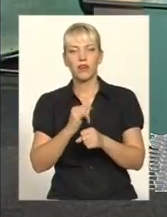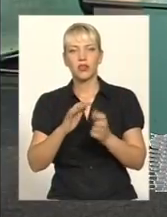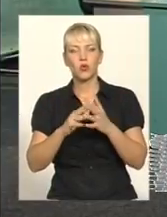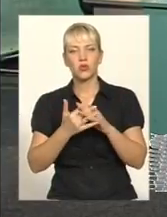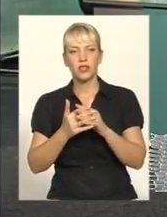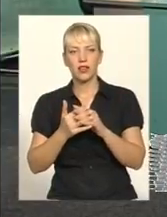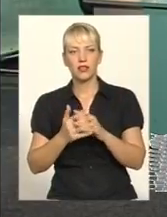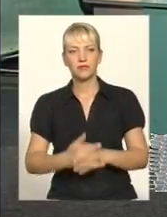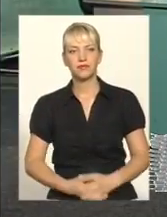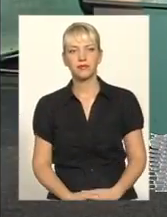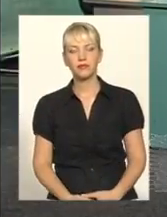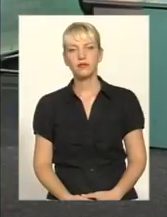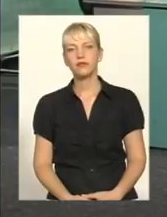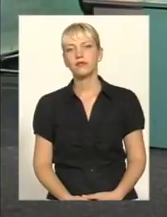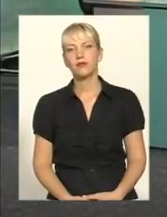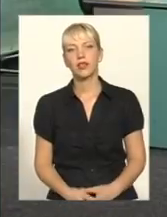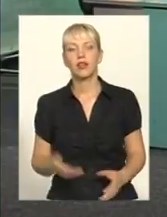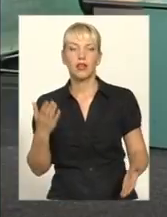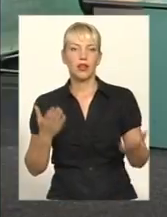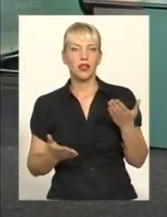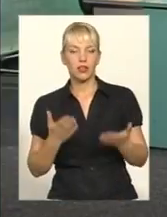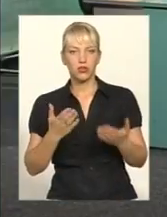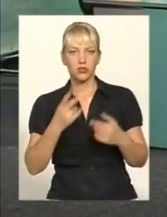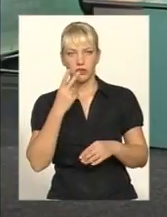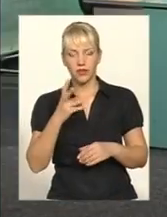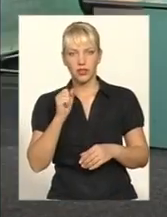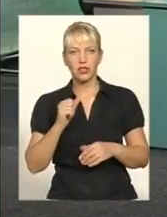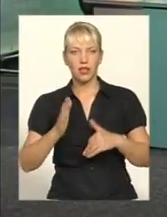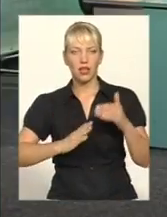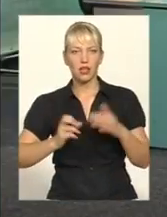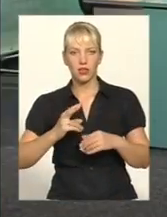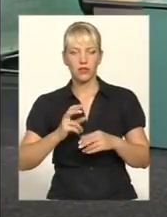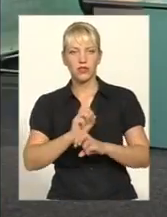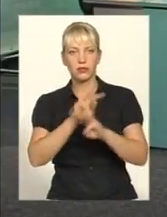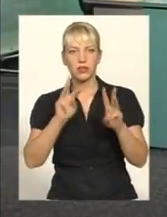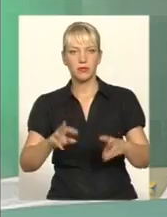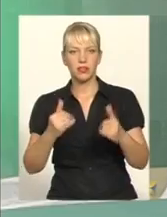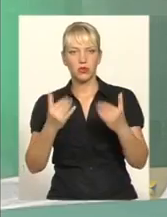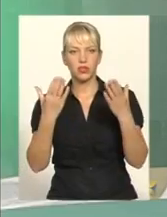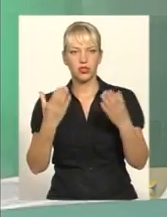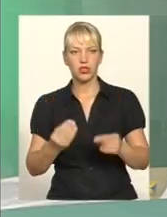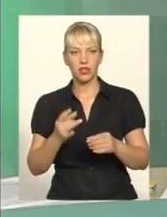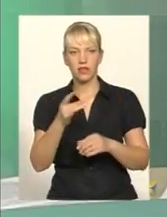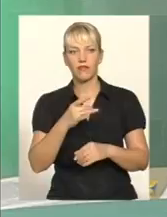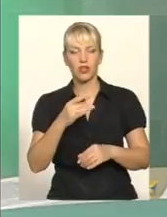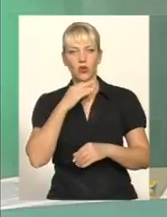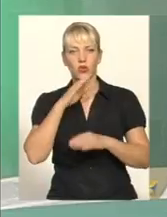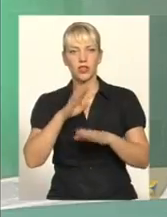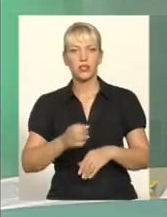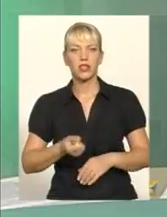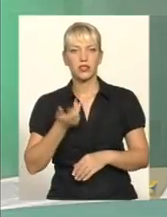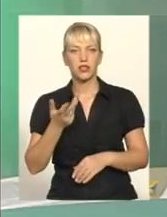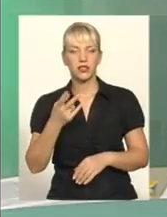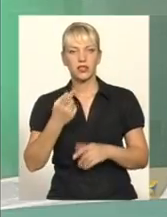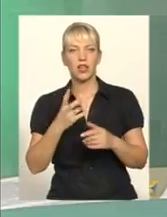села? Ну, якщо дивитися на кадрове забезпечення, то на сьогоднішній день в районі достатня кількість.